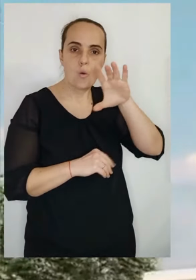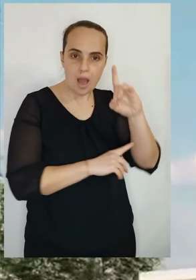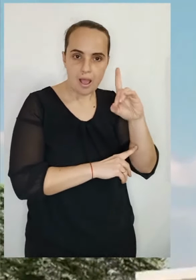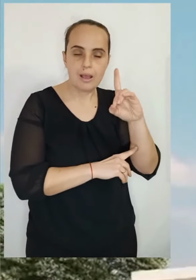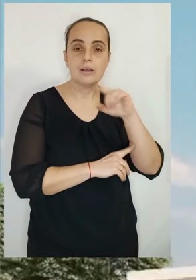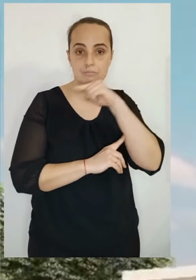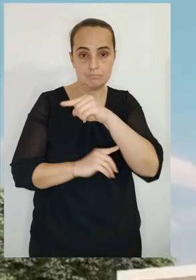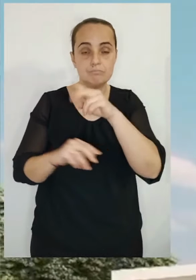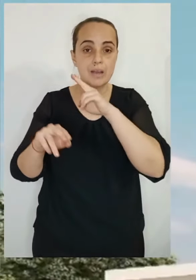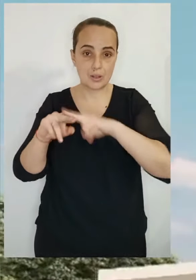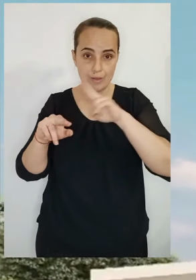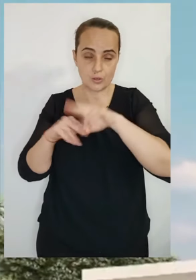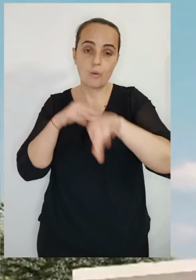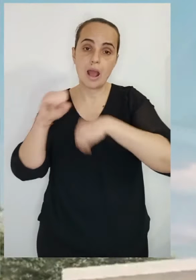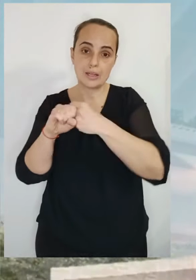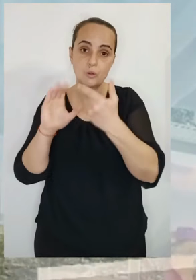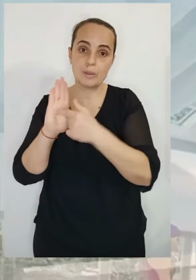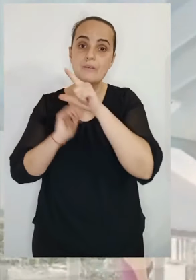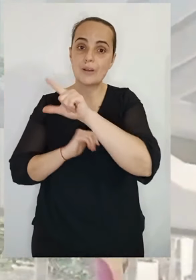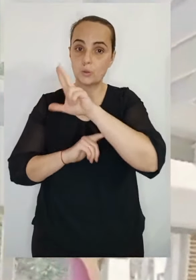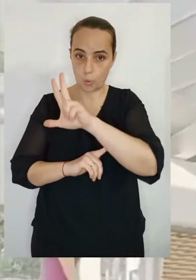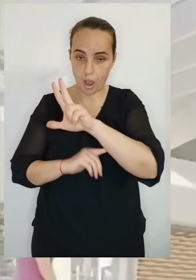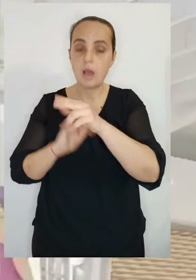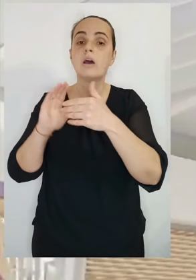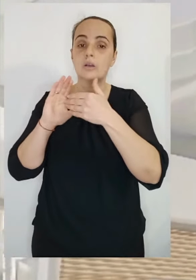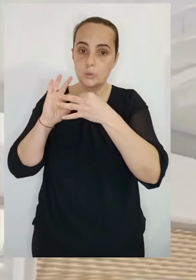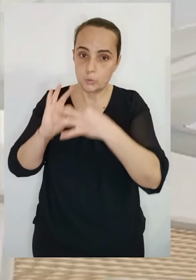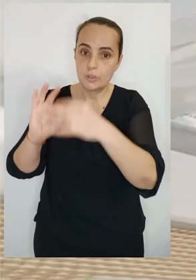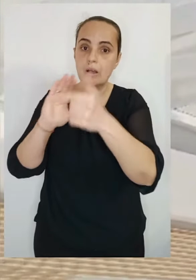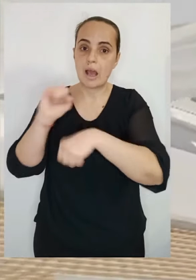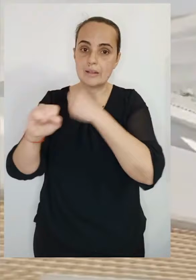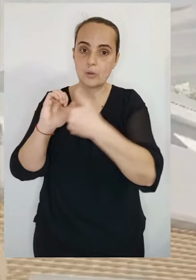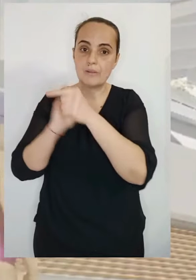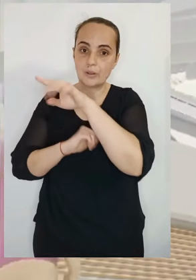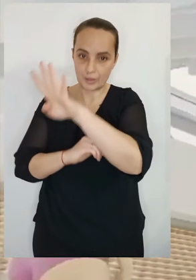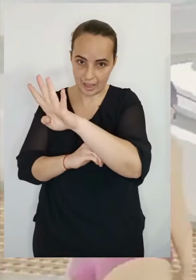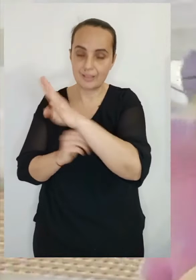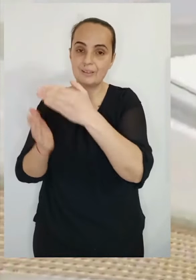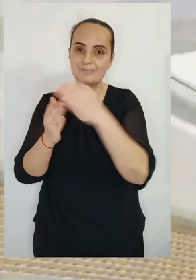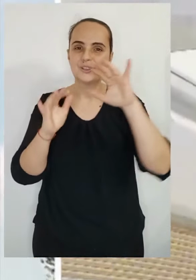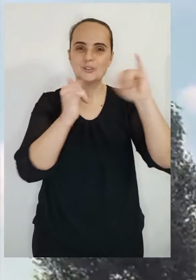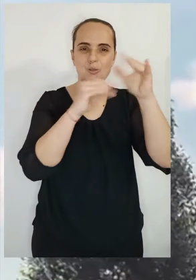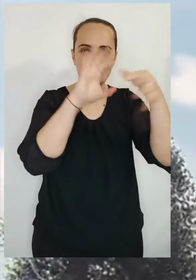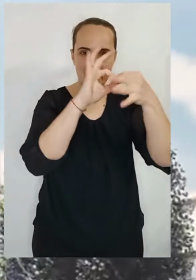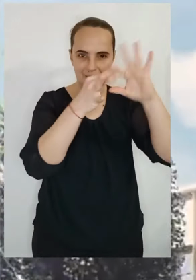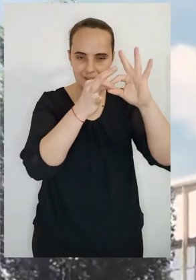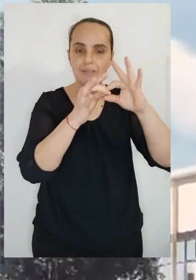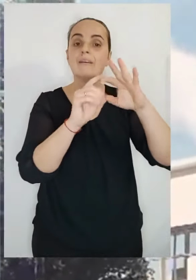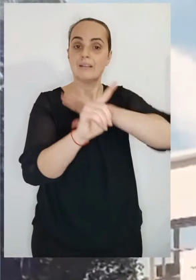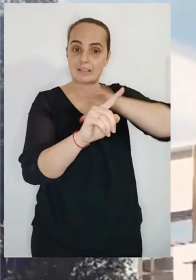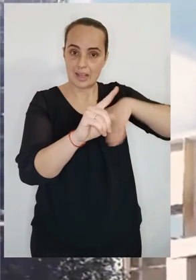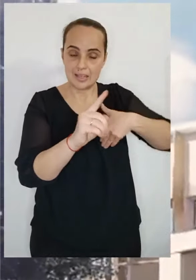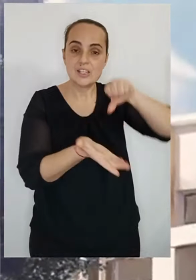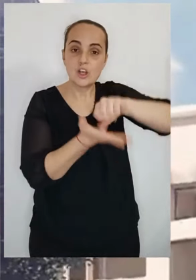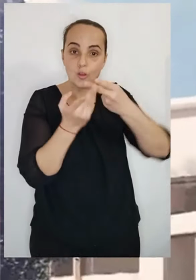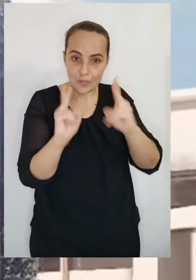sera rénovée du coup en 2023 et en 2024, l'année des Jeux Olympiques. On terminera par la piscine Pierre-Rennes, qui est